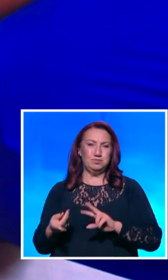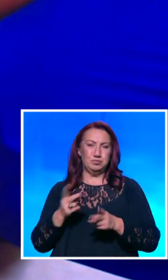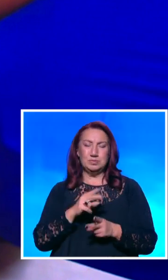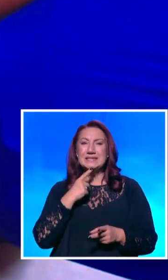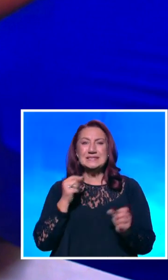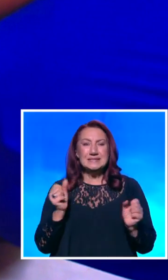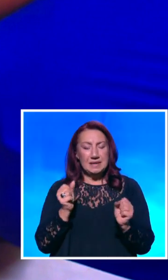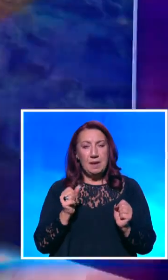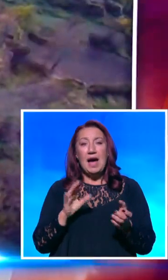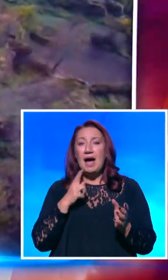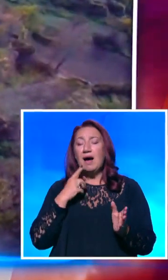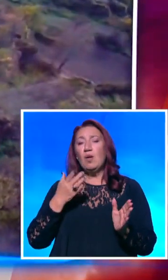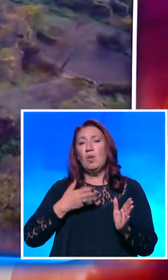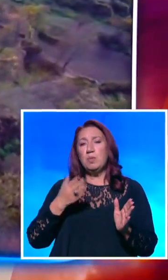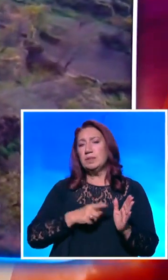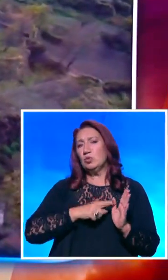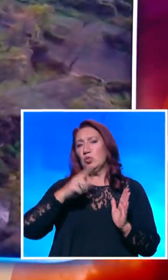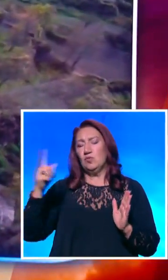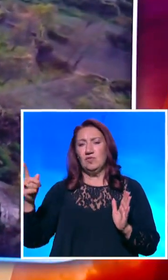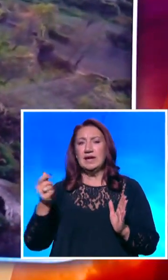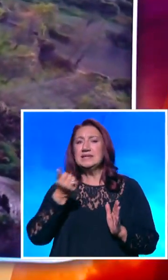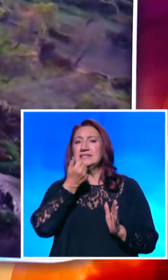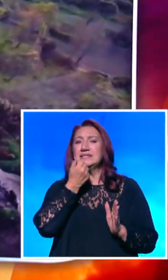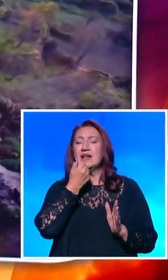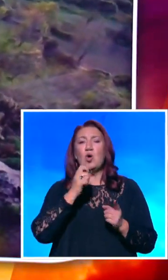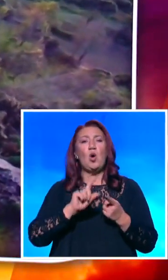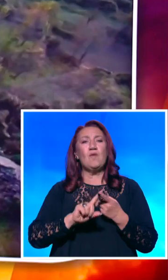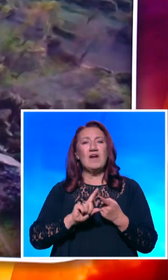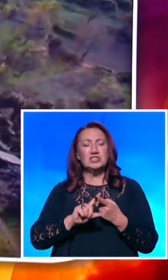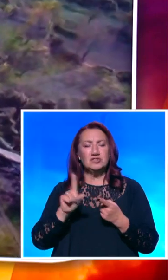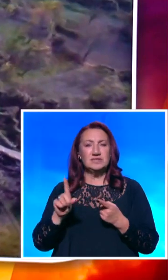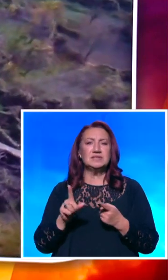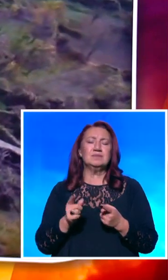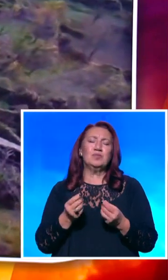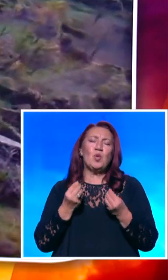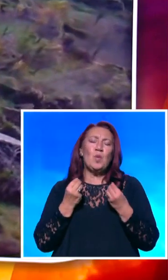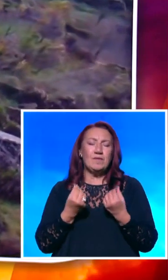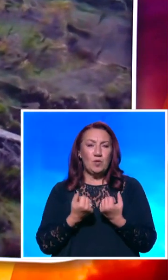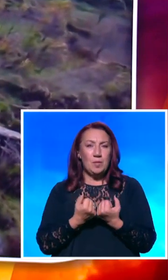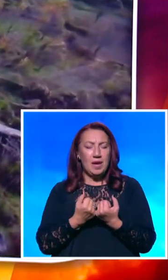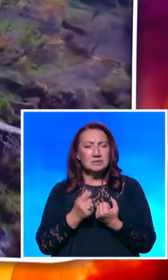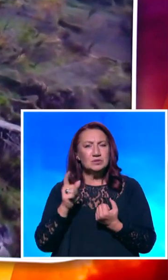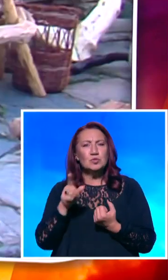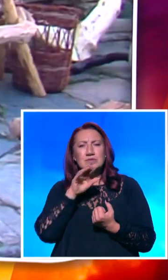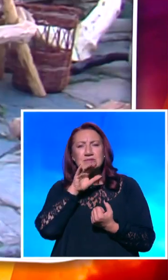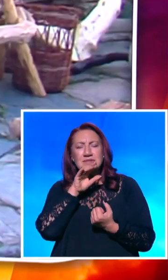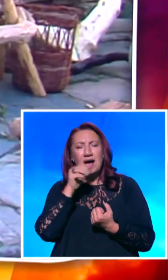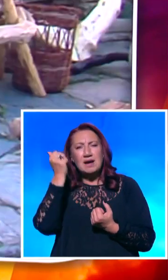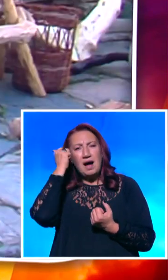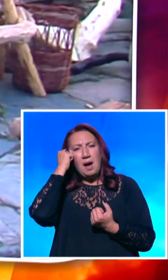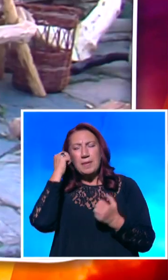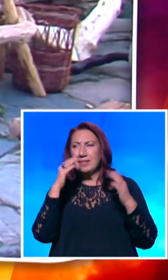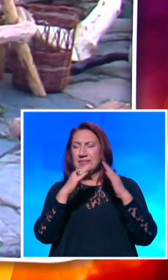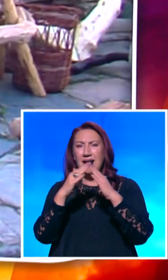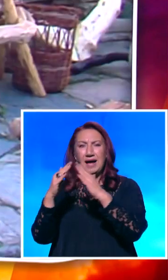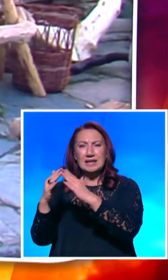пътувате село ковачевица е една от съкровищ ците на родопите пази каменни къщи на стотици години